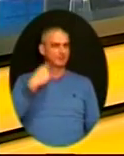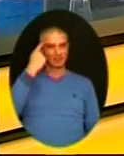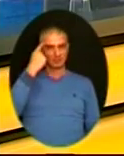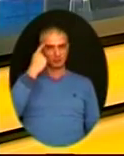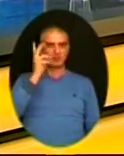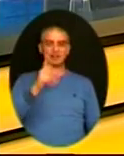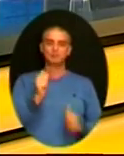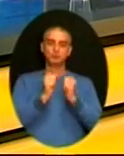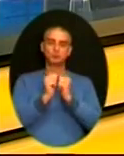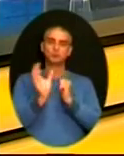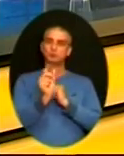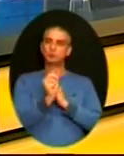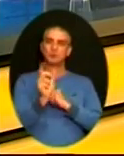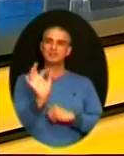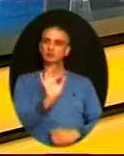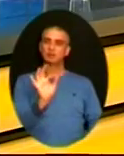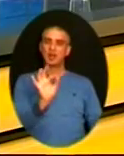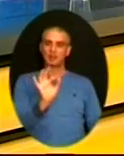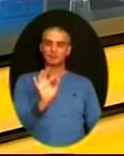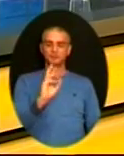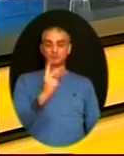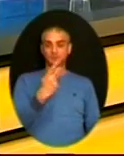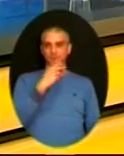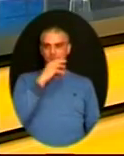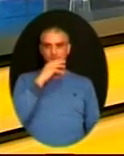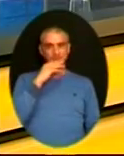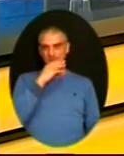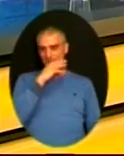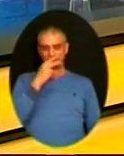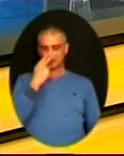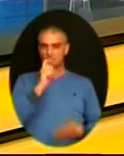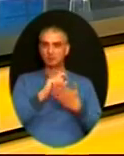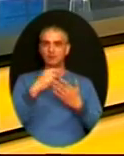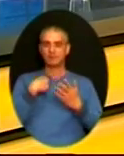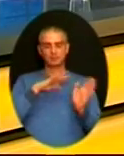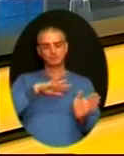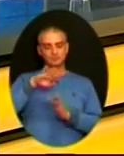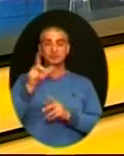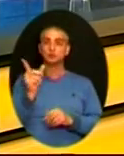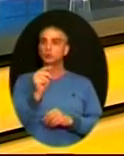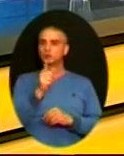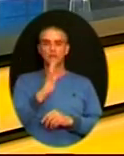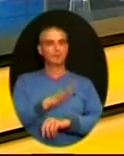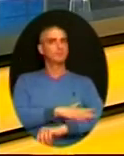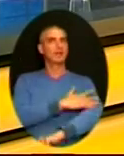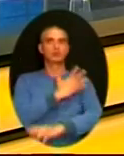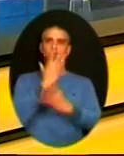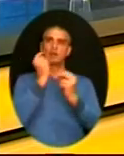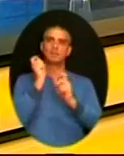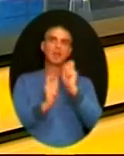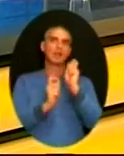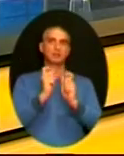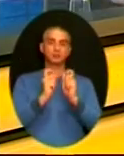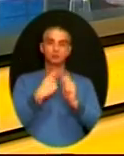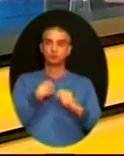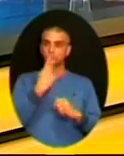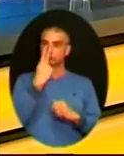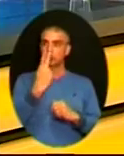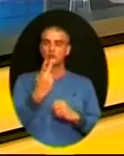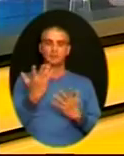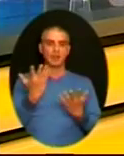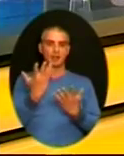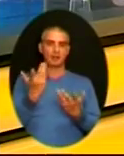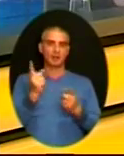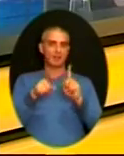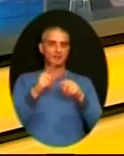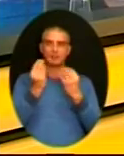שגם הזוגיות שלהם, שוב, אנחנו רואים את השמות וכדומה, אבל אני שמה את זה בצד, הזוגיות שלהם מרגשת הרבה מאוד אנשים שרואים, אתה יודע, איך